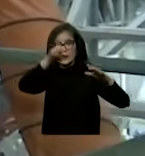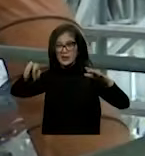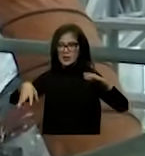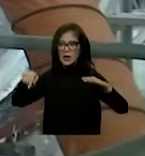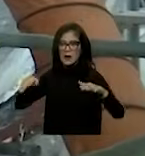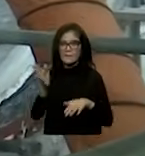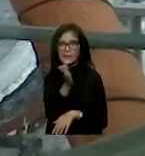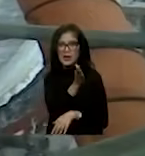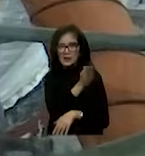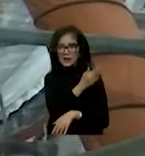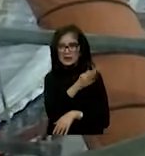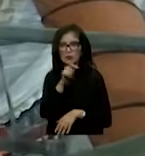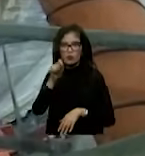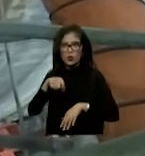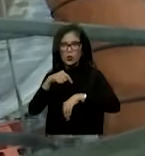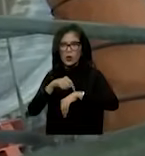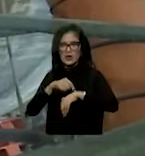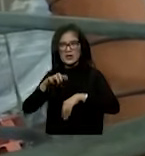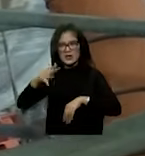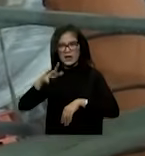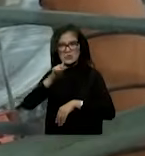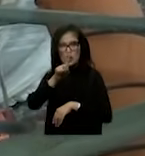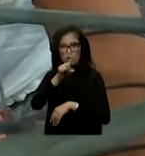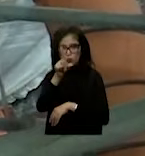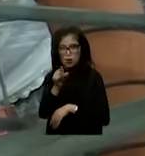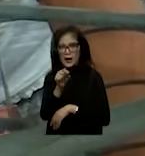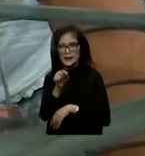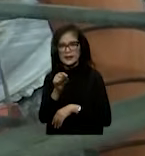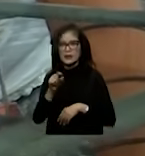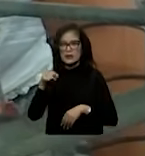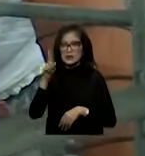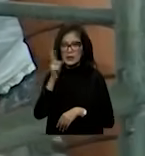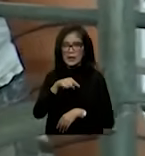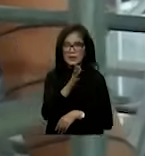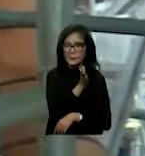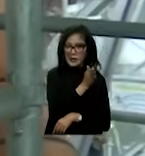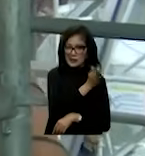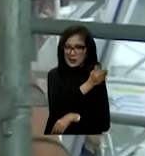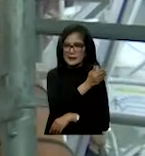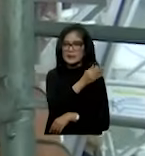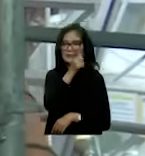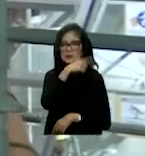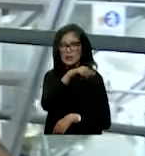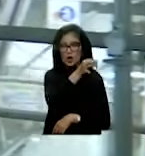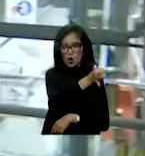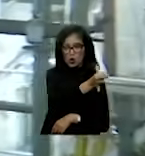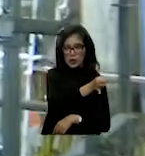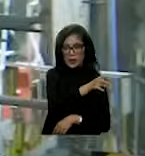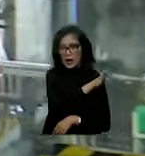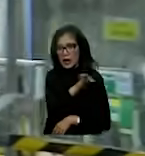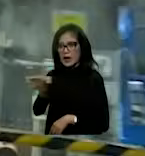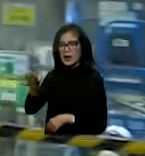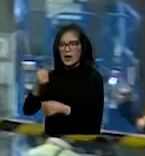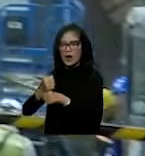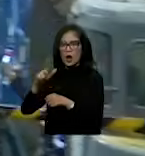sekitar 1 bulan kurang lebih untuk pengerjaan pemboran dari arah barat atau tepatnya dari kota menuju Glodok akan dimulai